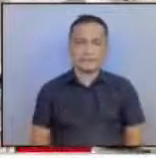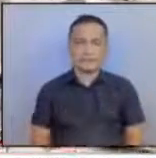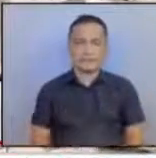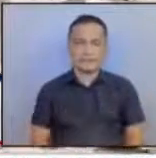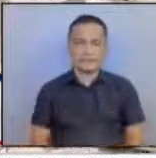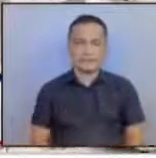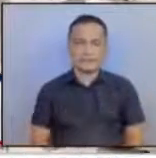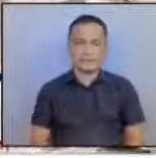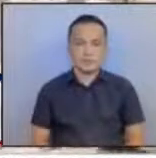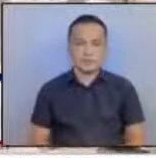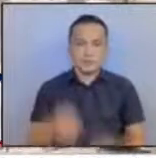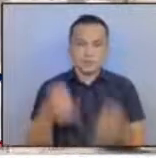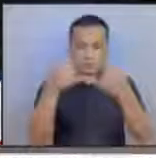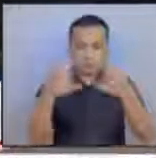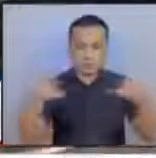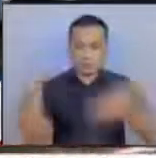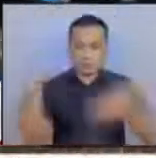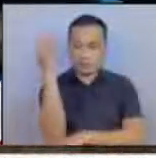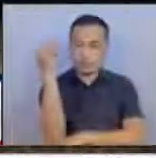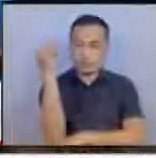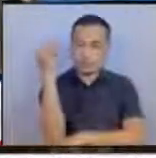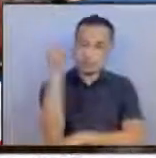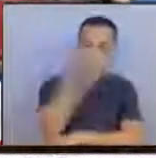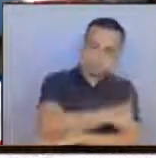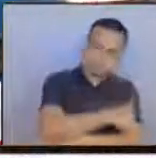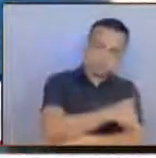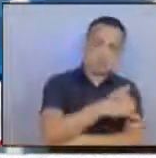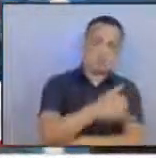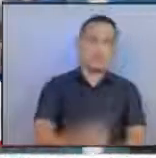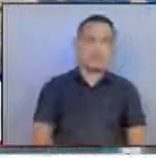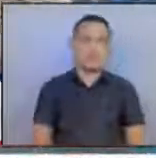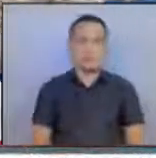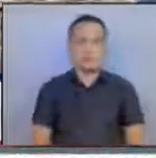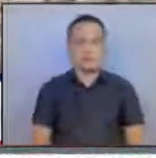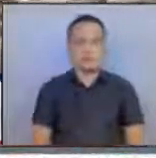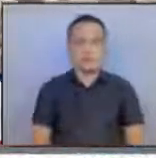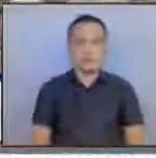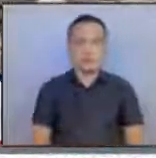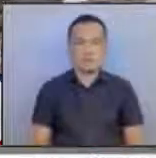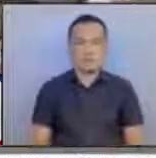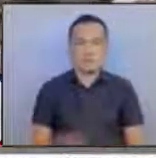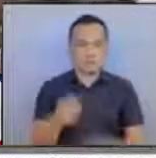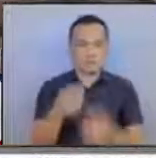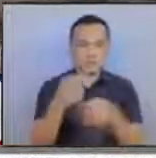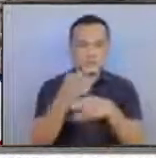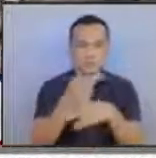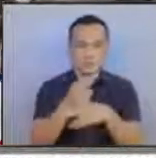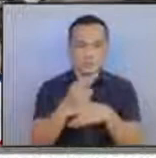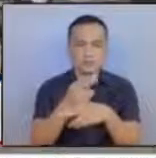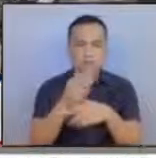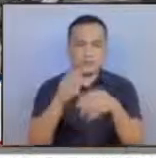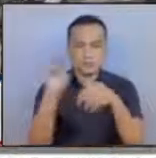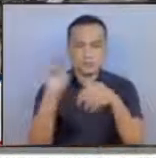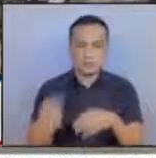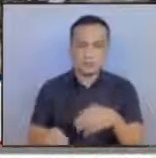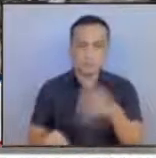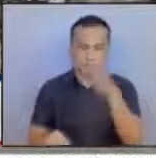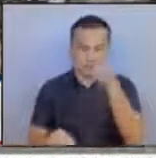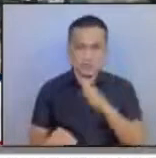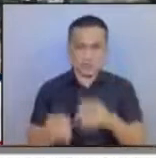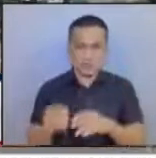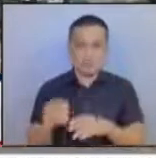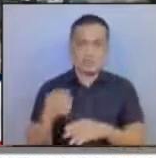poste ng kuryente kaya nakaladkad ang mga kawat nito. Kasalukuyang isinasaayos sa matauhan ng Meralco ang natumbang poste at mga